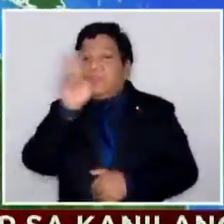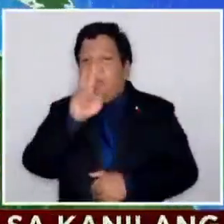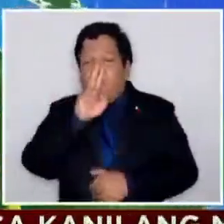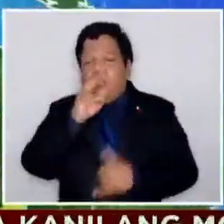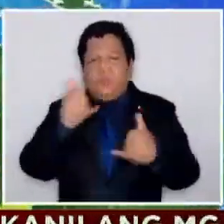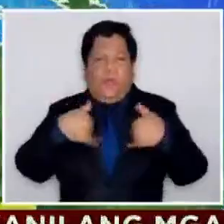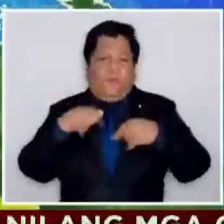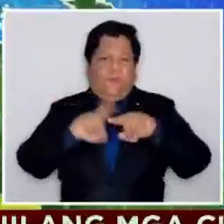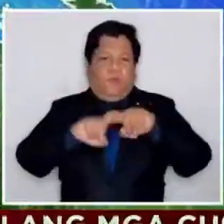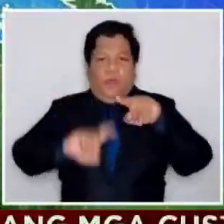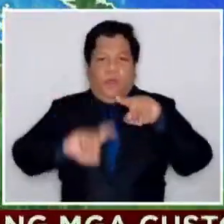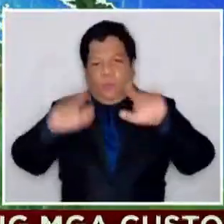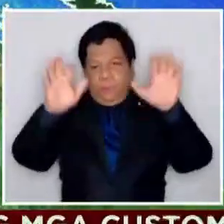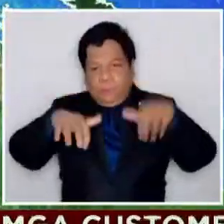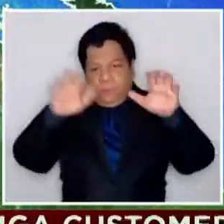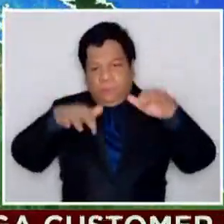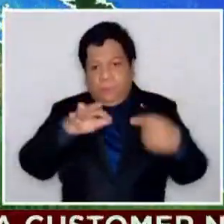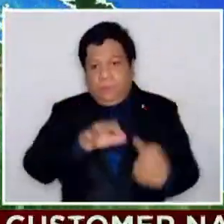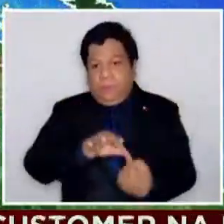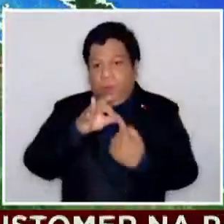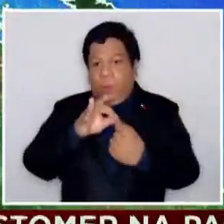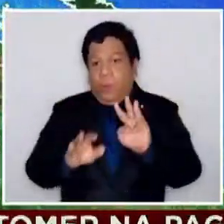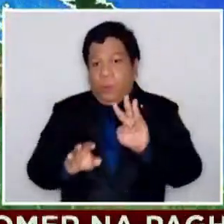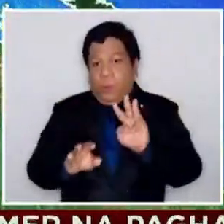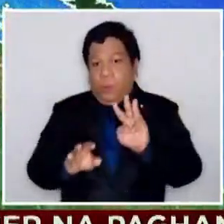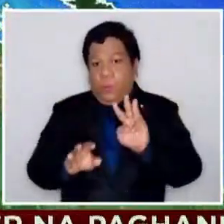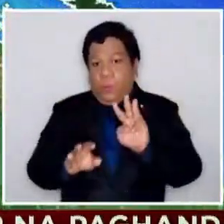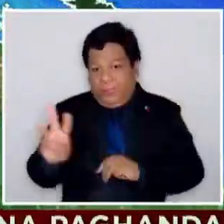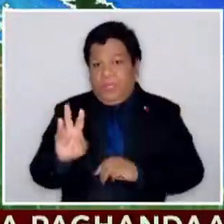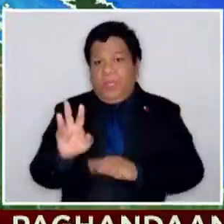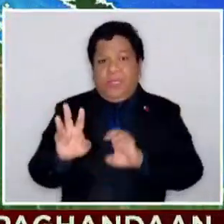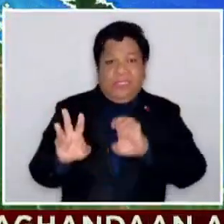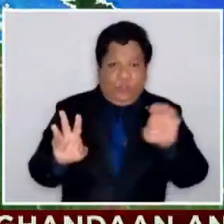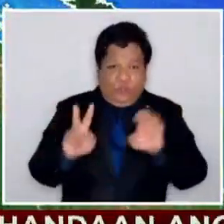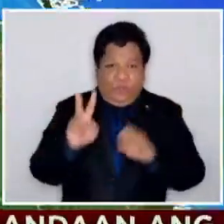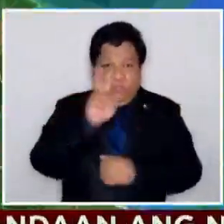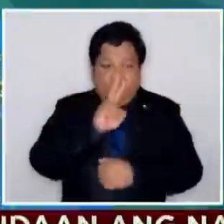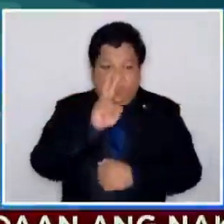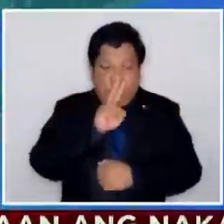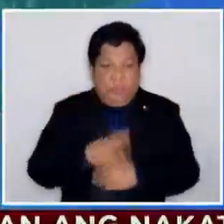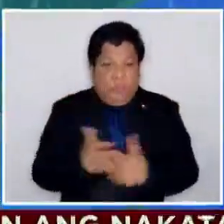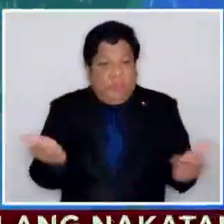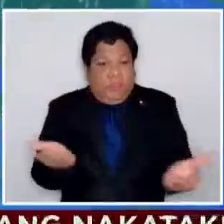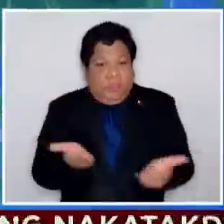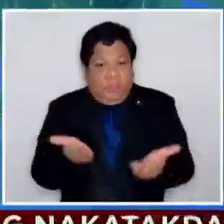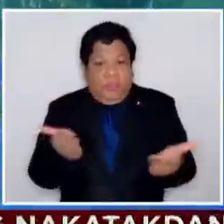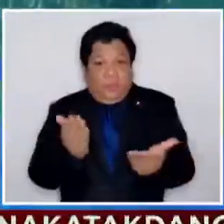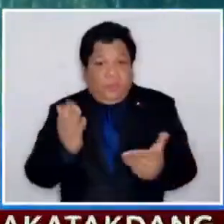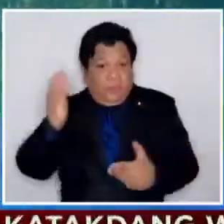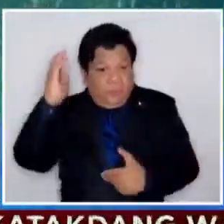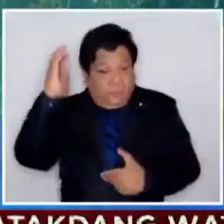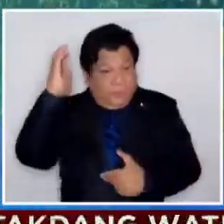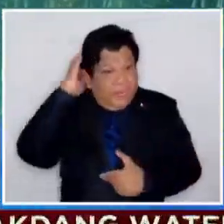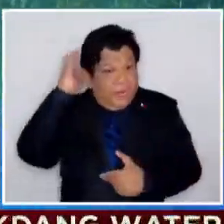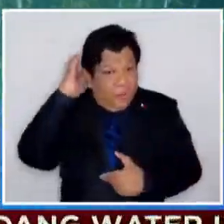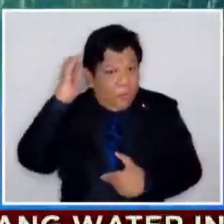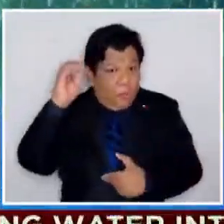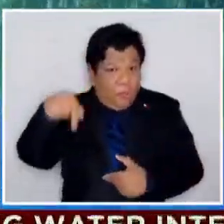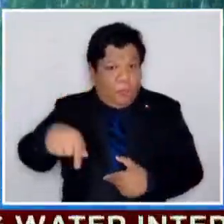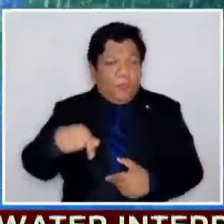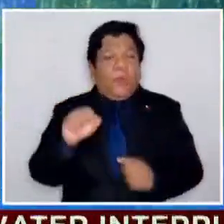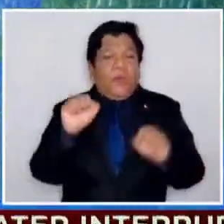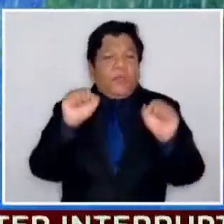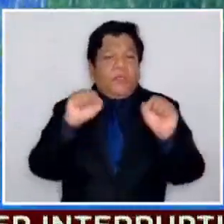sa western at eastern Visayas. At sa Mindanao naman, base po sa forecast ng The Weather Company, posible